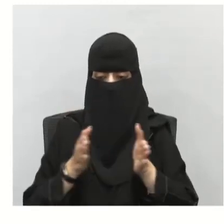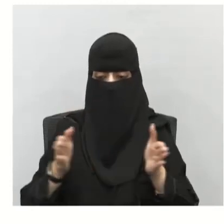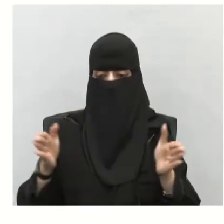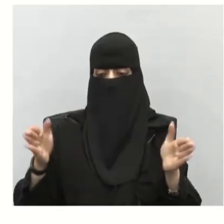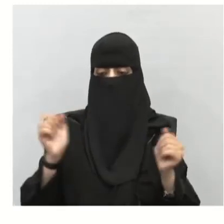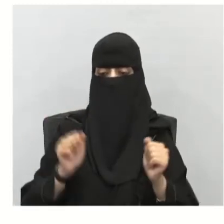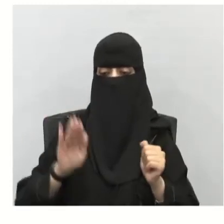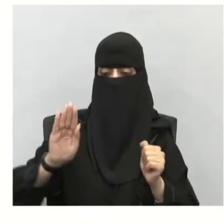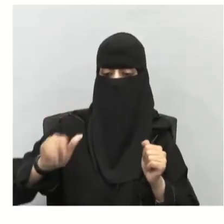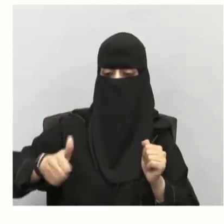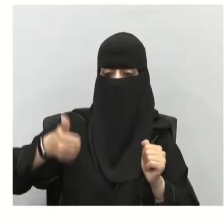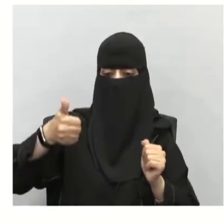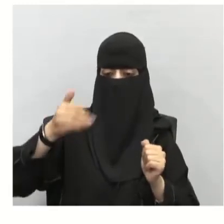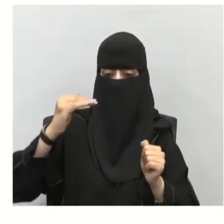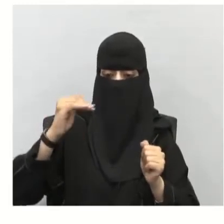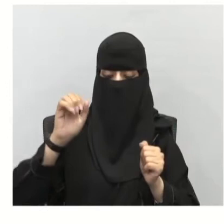ساحة،